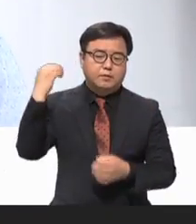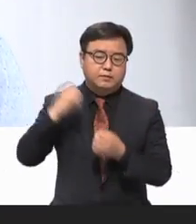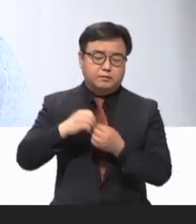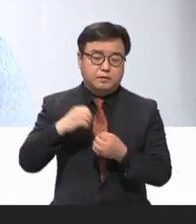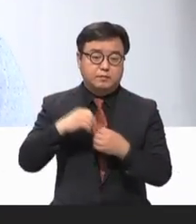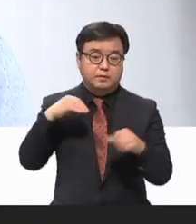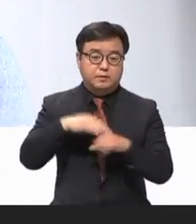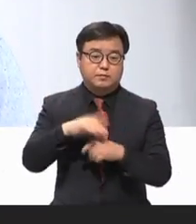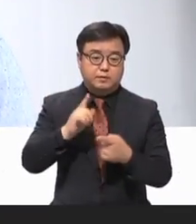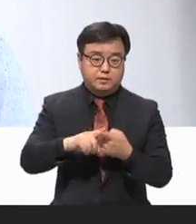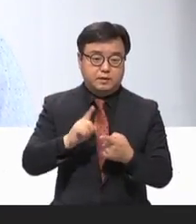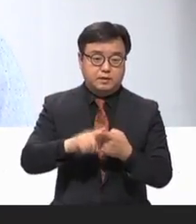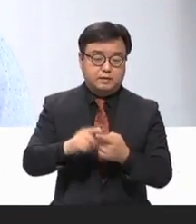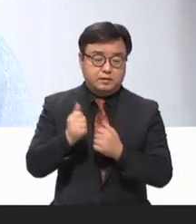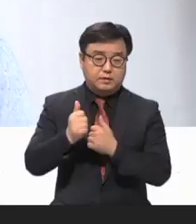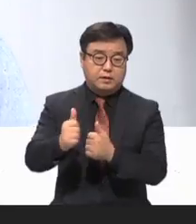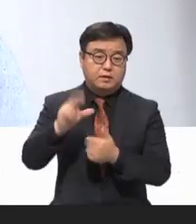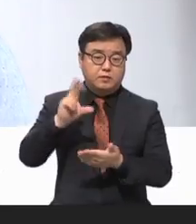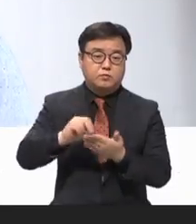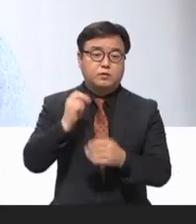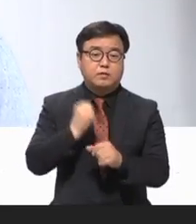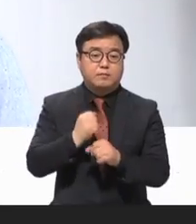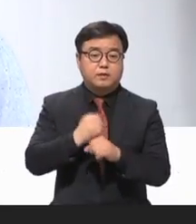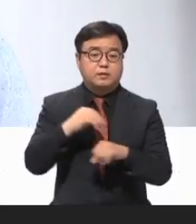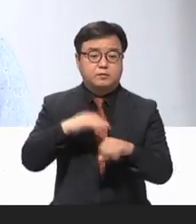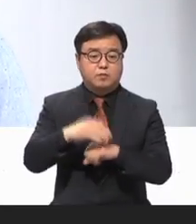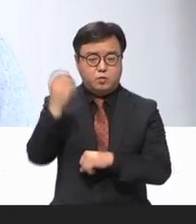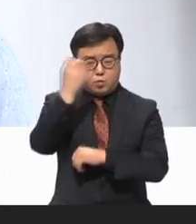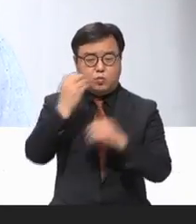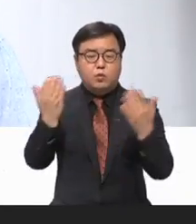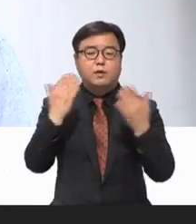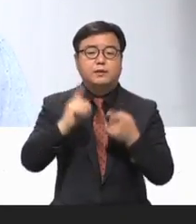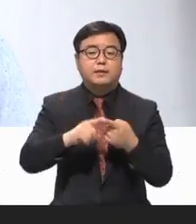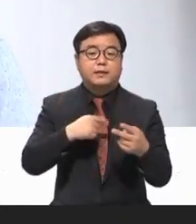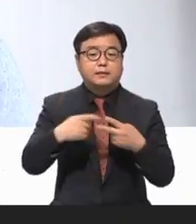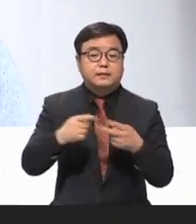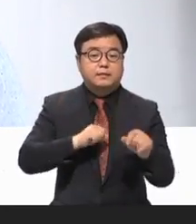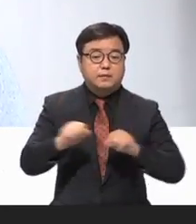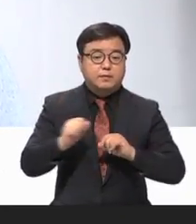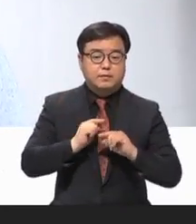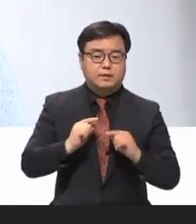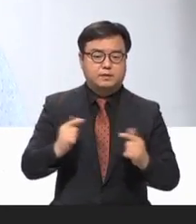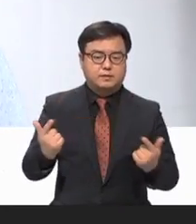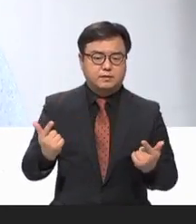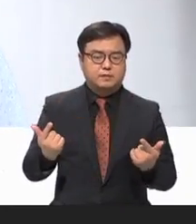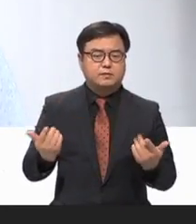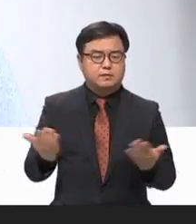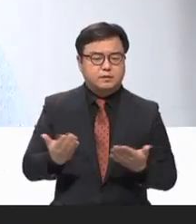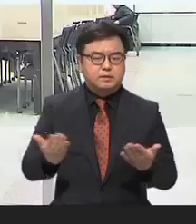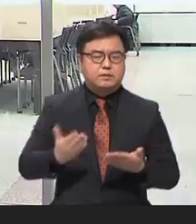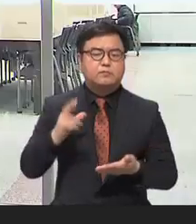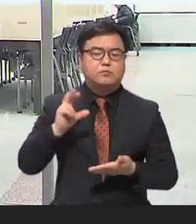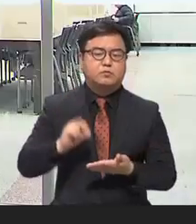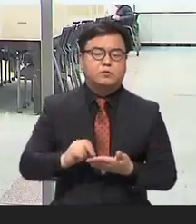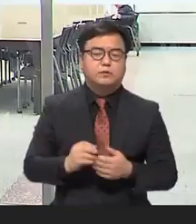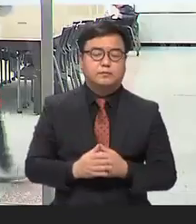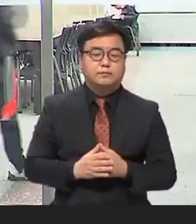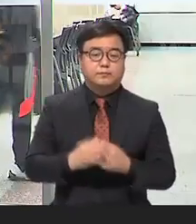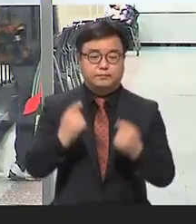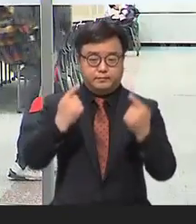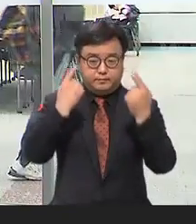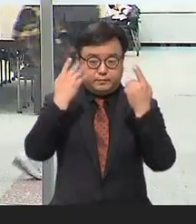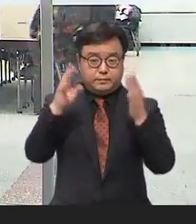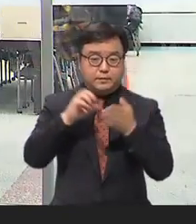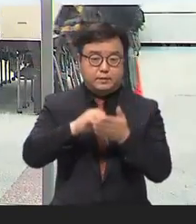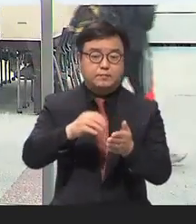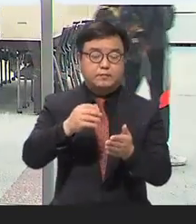따라 출제하는 그래서 고교에 대한 이해를 하려하지 않는 시도를 하지 않는 이런 부분들이 문제라고 보여집니다. 대입 논술은